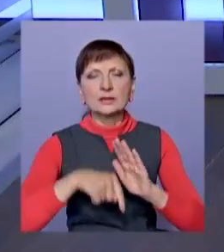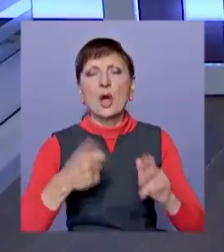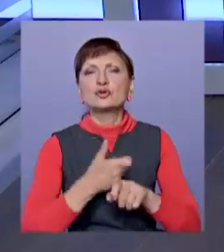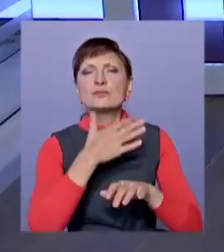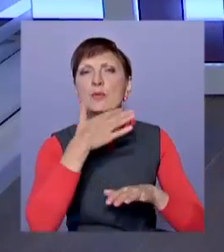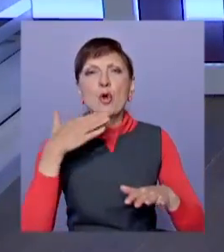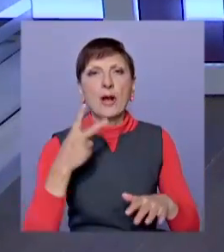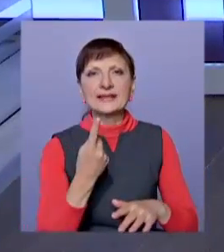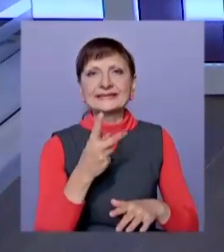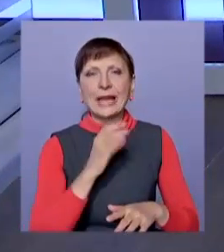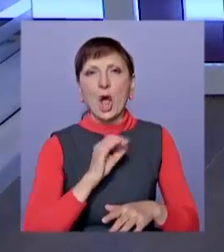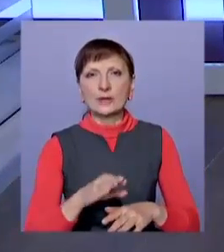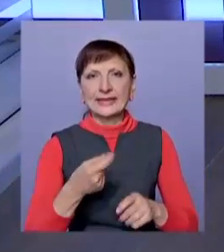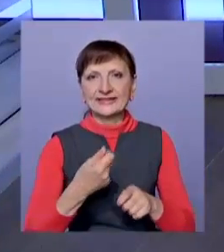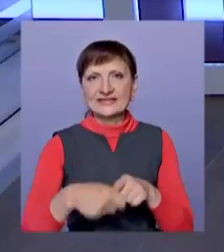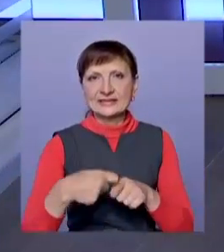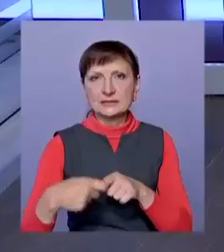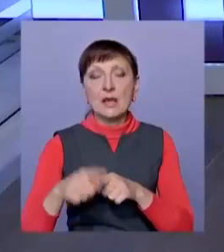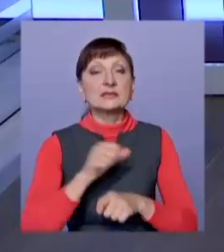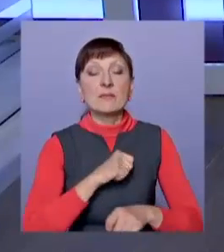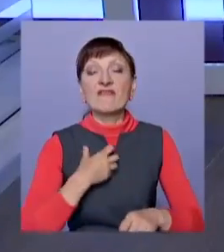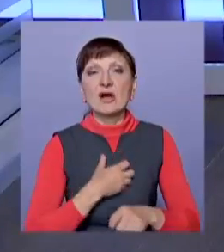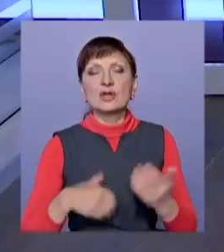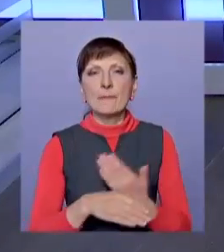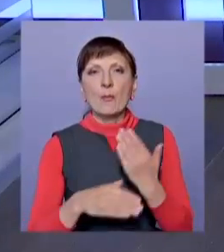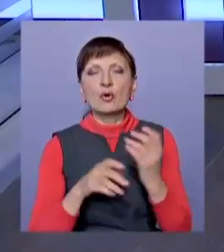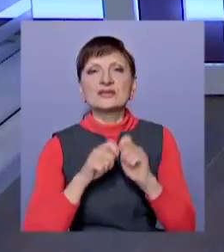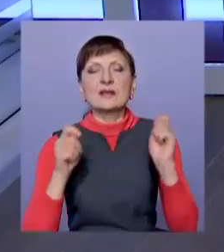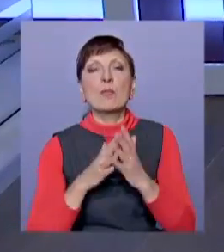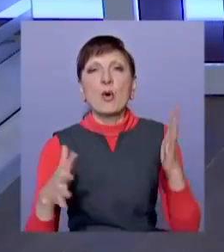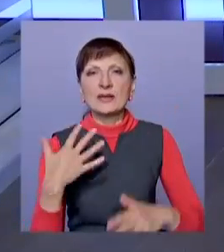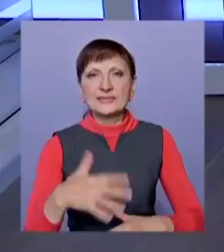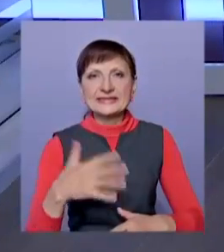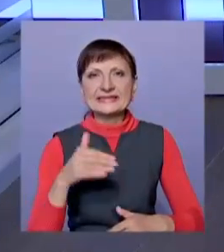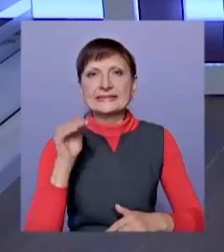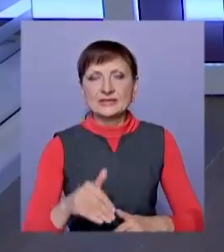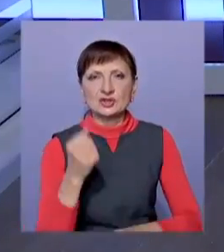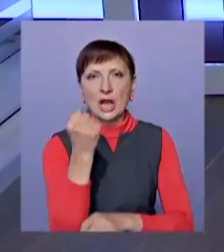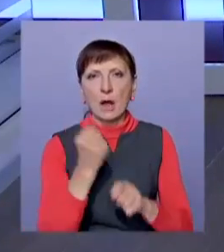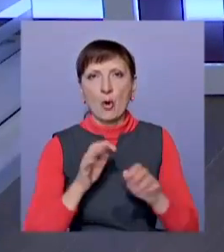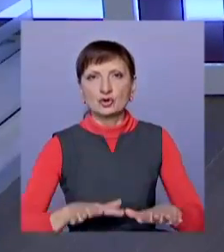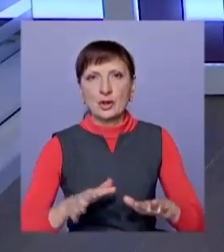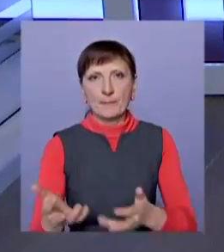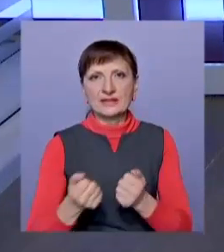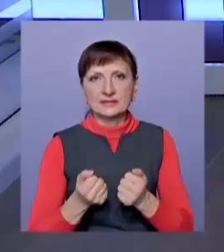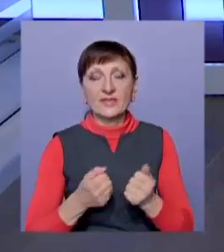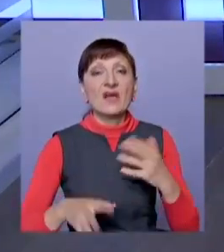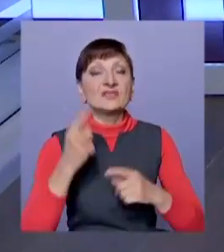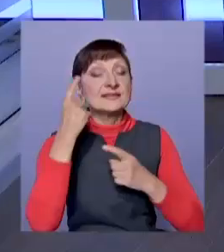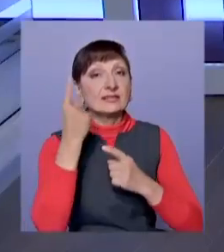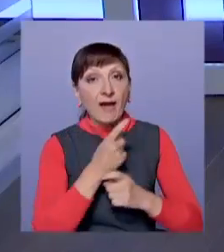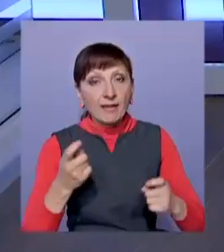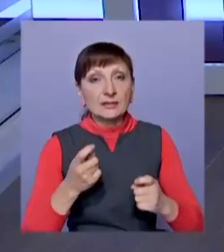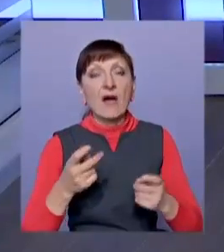менее триллиона тенге инвестиций. И самое важное, помогут создать более 50 тысяч рабочих мест. Но все эти данные так